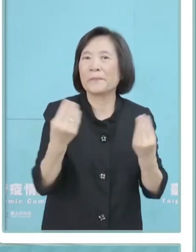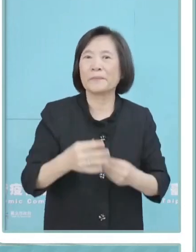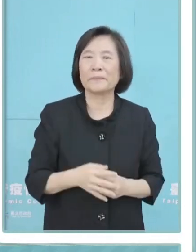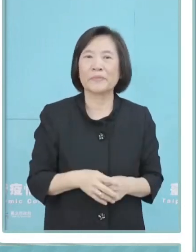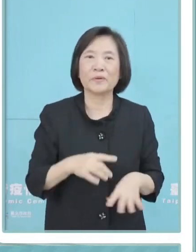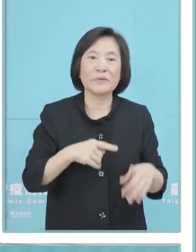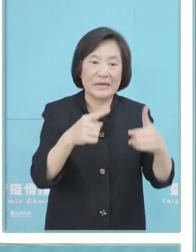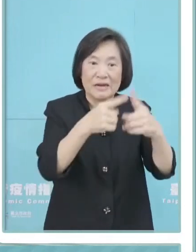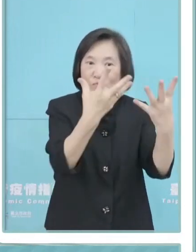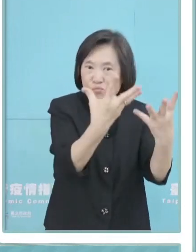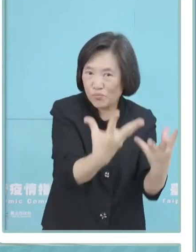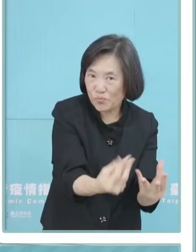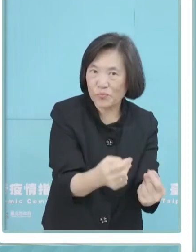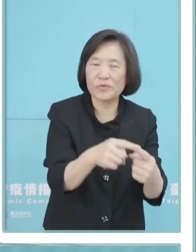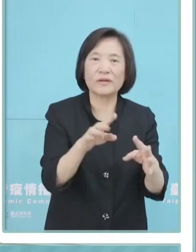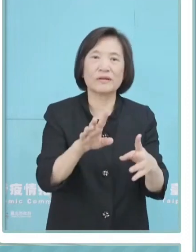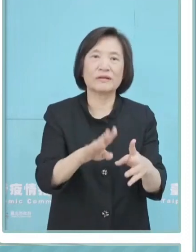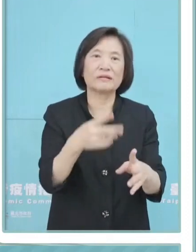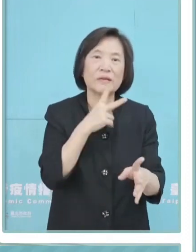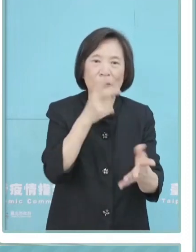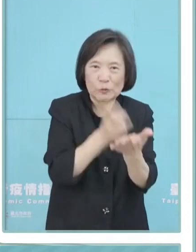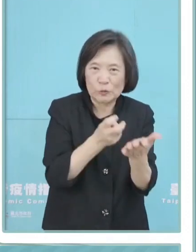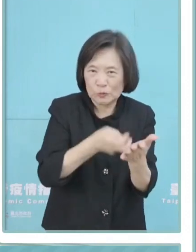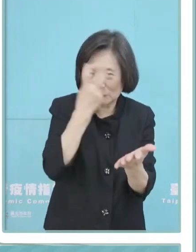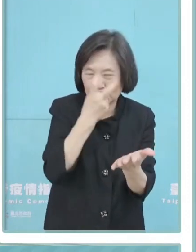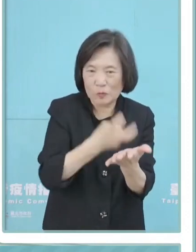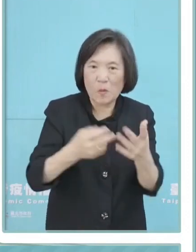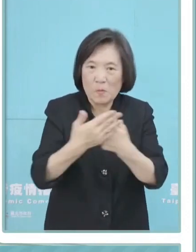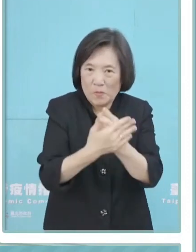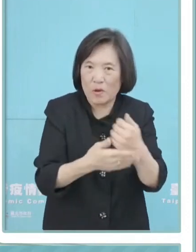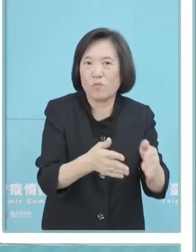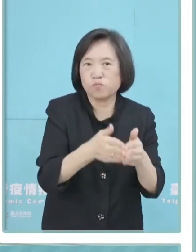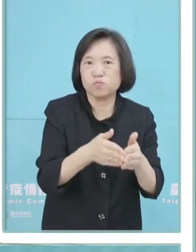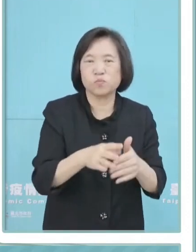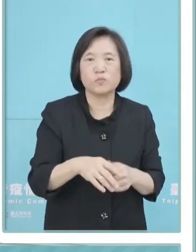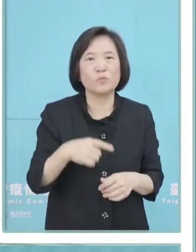们降载，然后做最高规格的一个防护的工作以上说明。